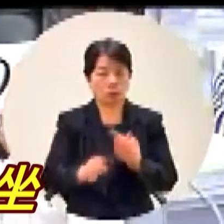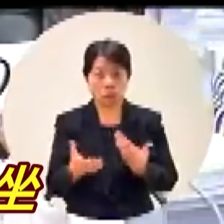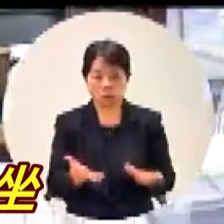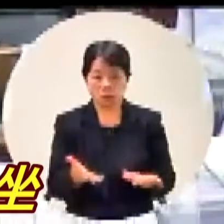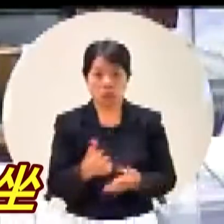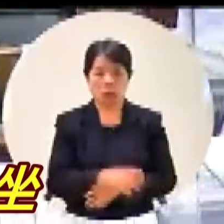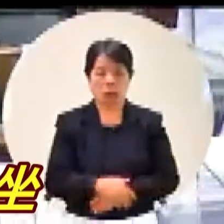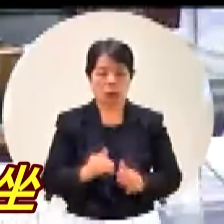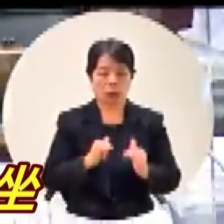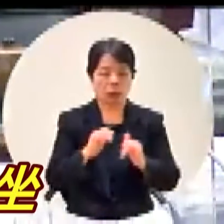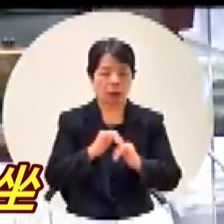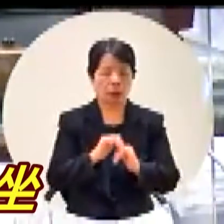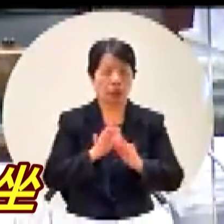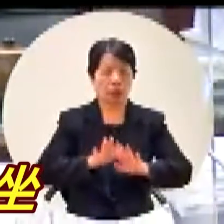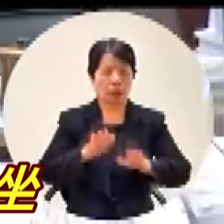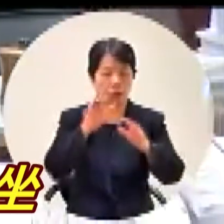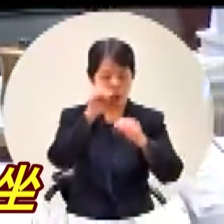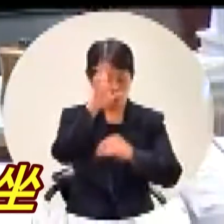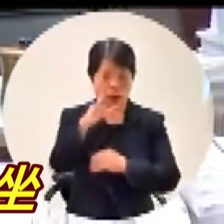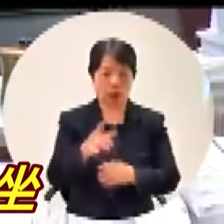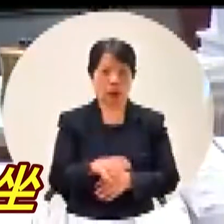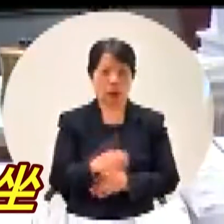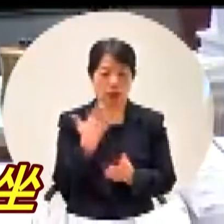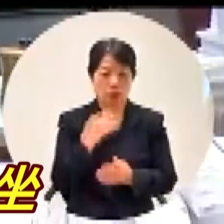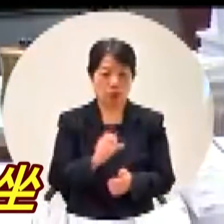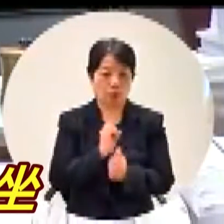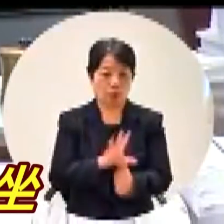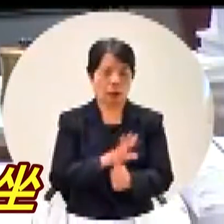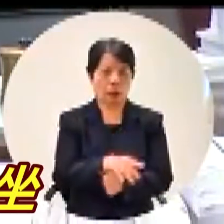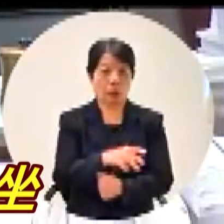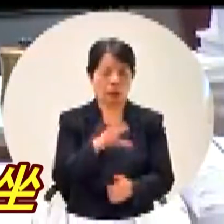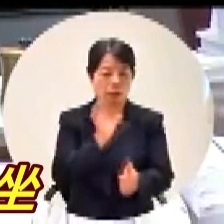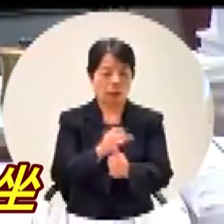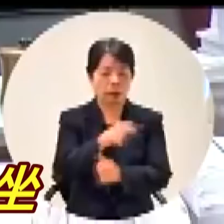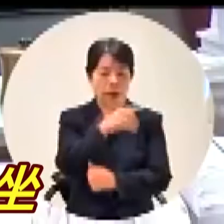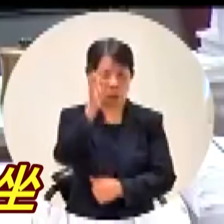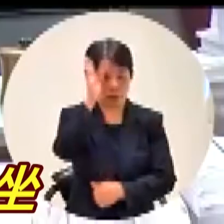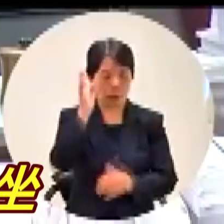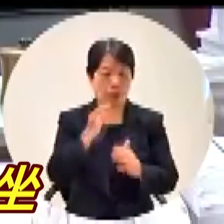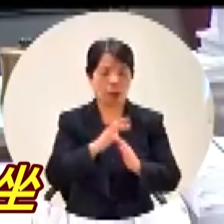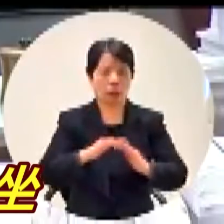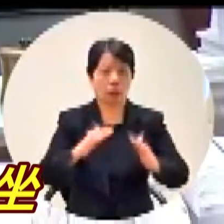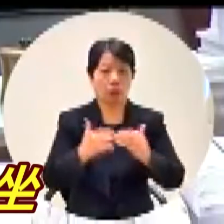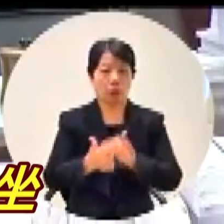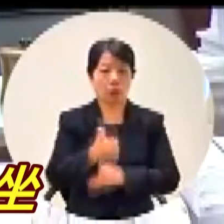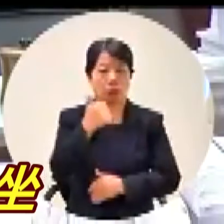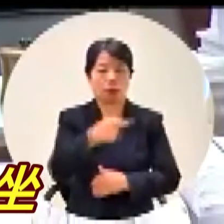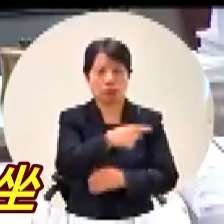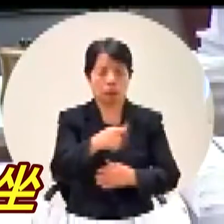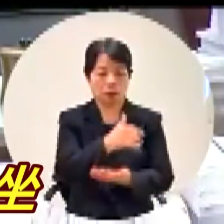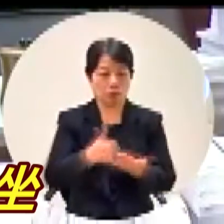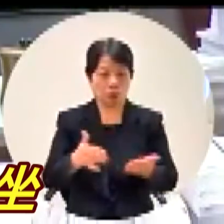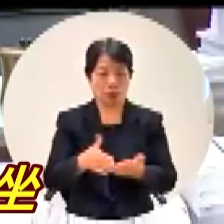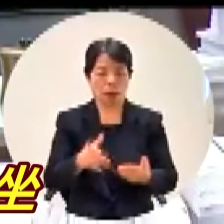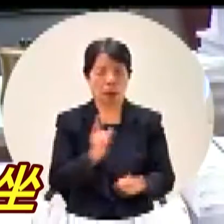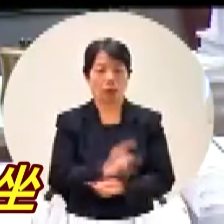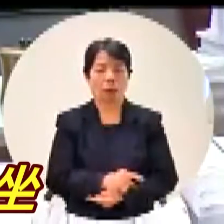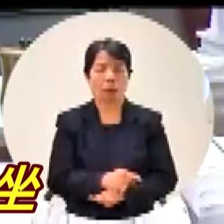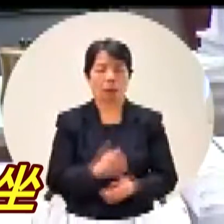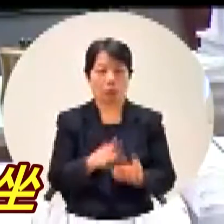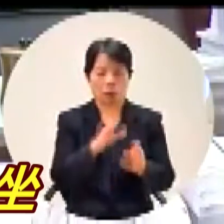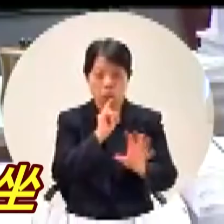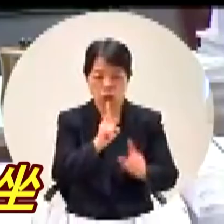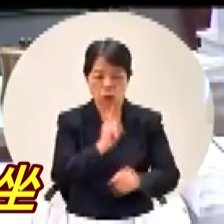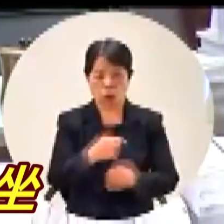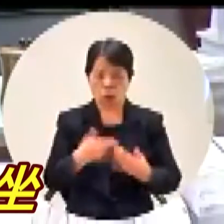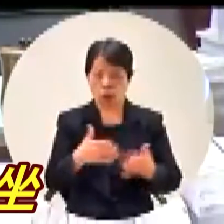民进党当时怎么要求胡志强市长的？今天我们不要去谈那些有的没有的，就一句